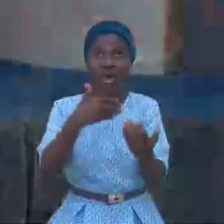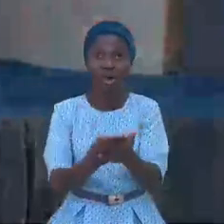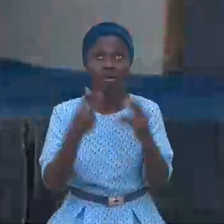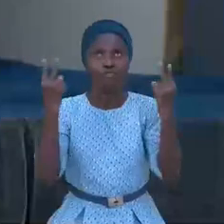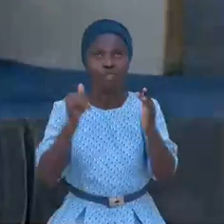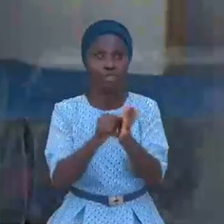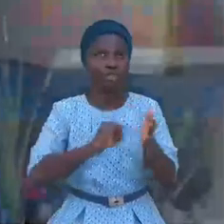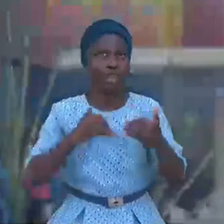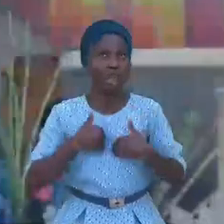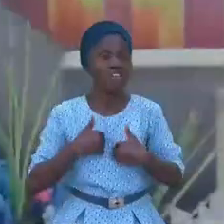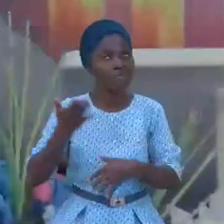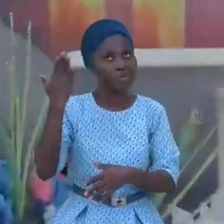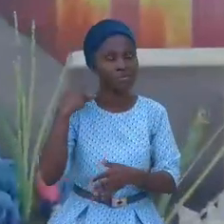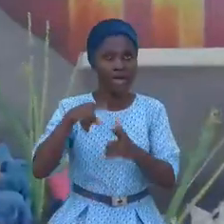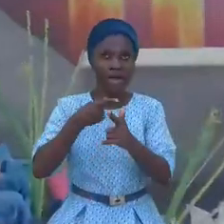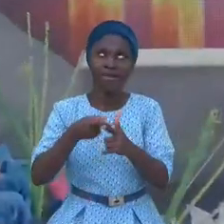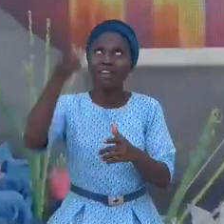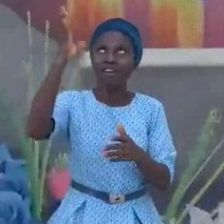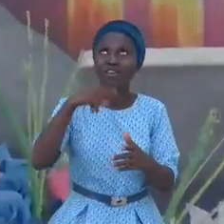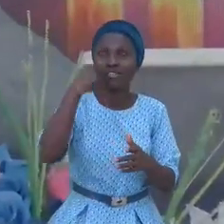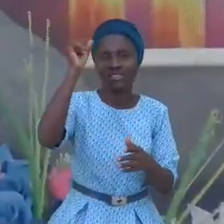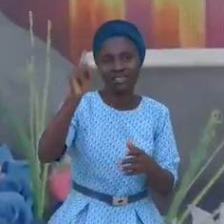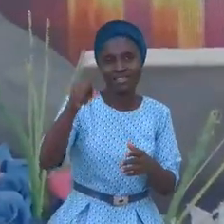dit oui. Dieu te dit oui.